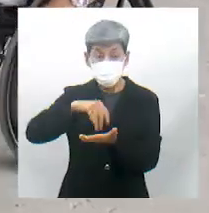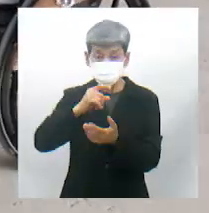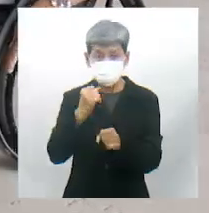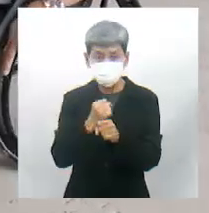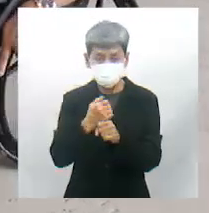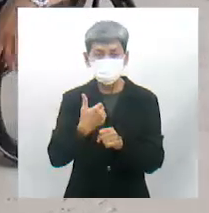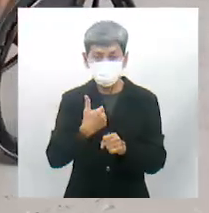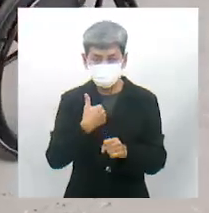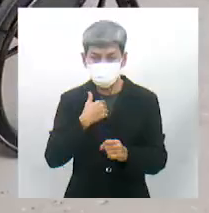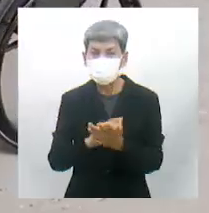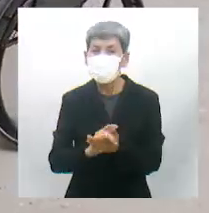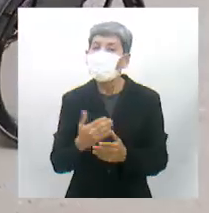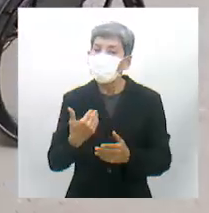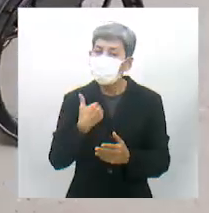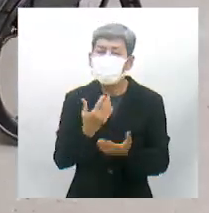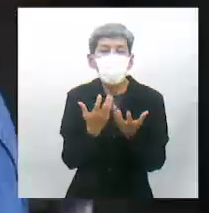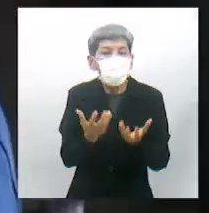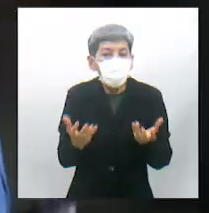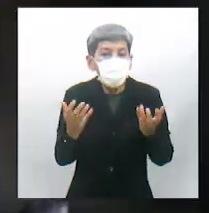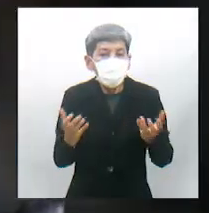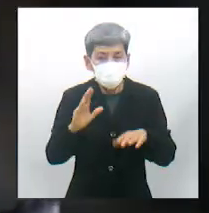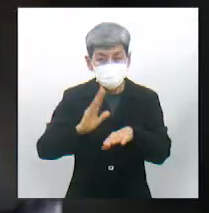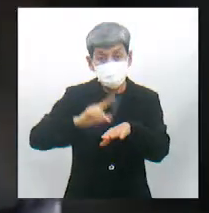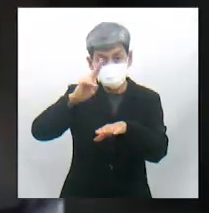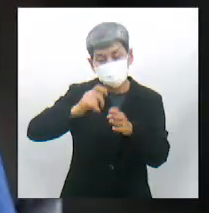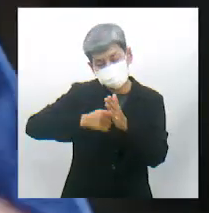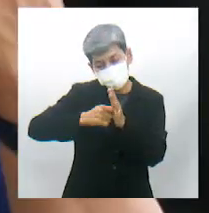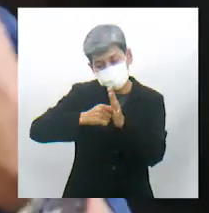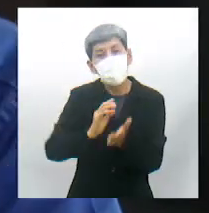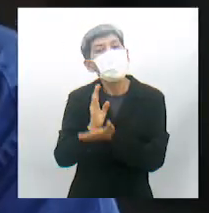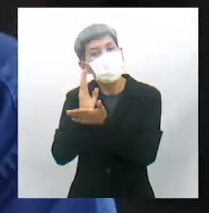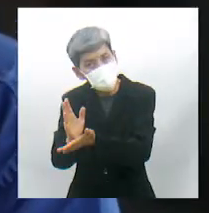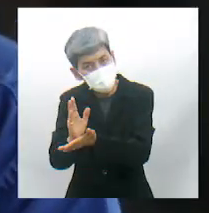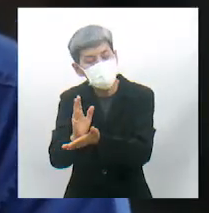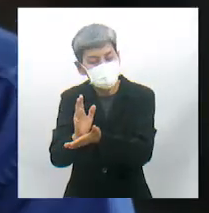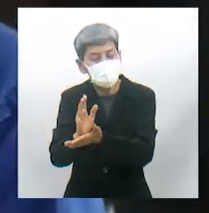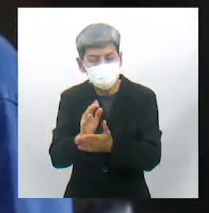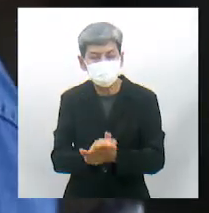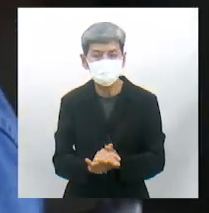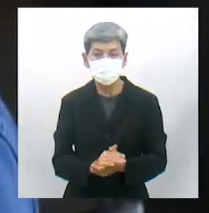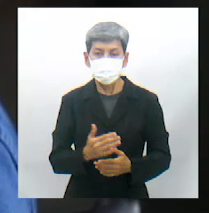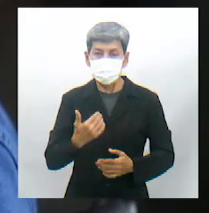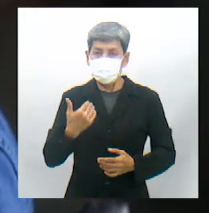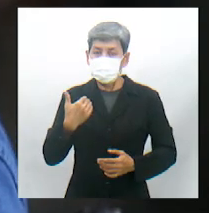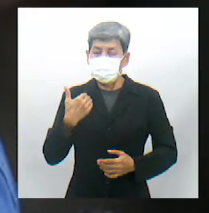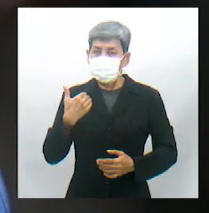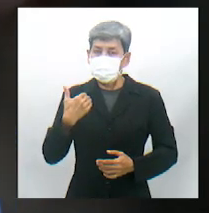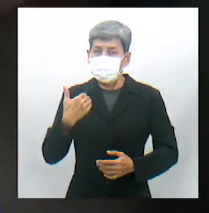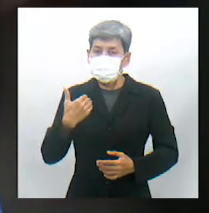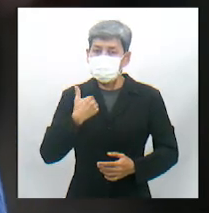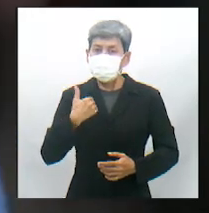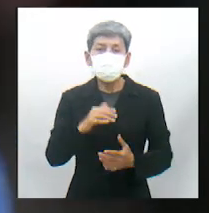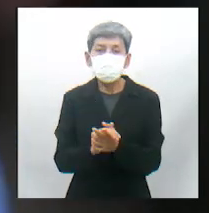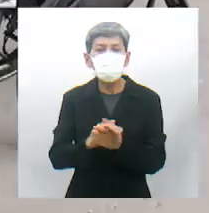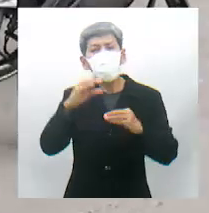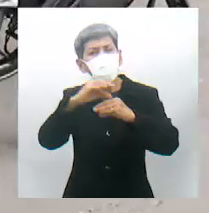างเดียวถ้ามีคนบริจาคของมือสองมาแล้วก็ซ่อมแล้วก็บริจาคต่อนะครับแล้วก็จะมีรถหน่วย